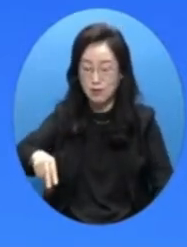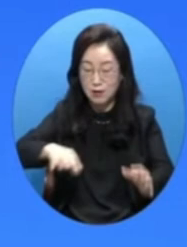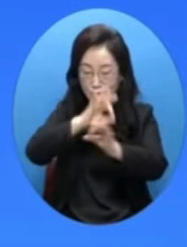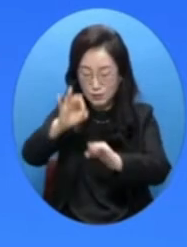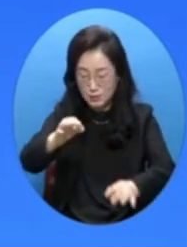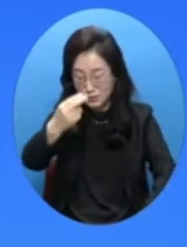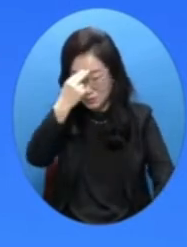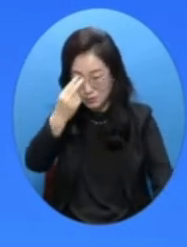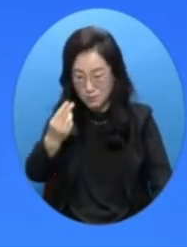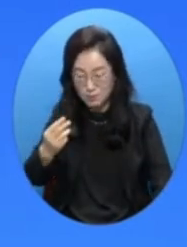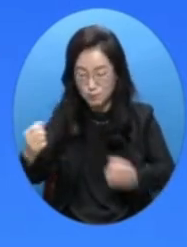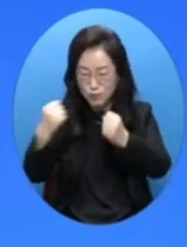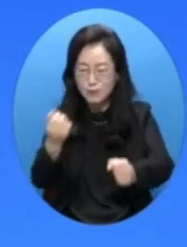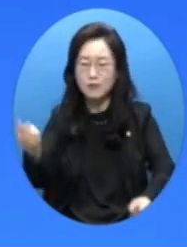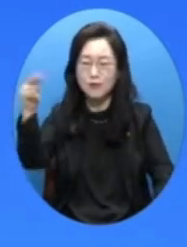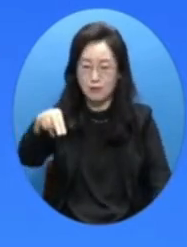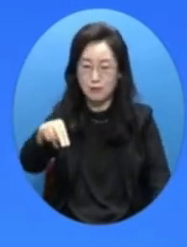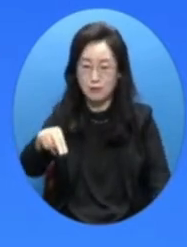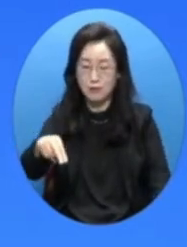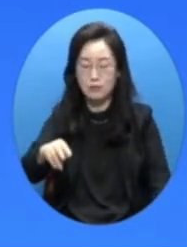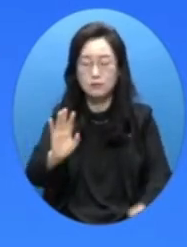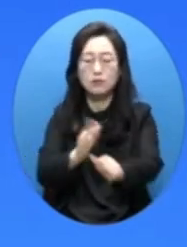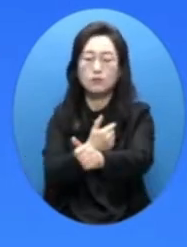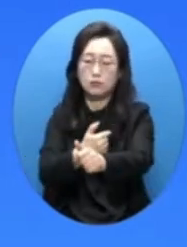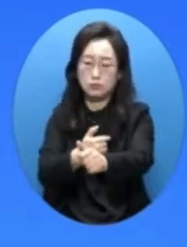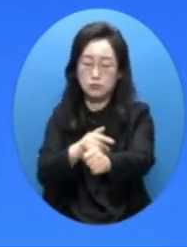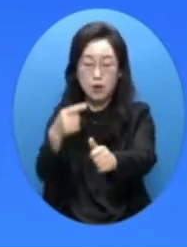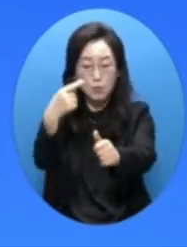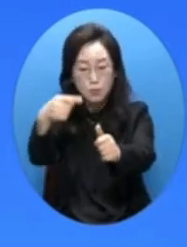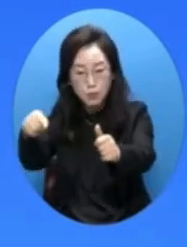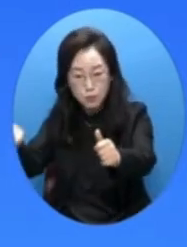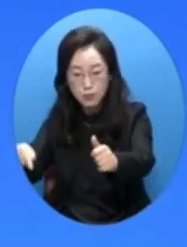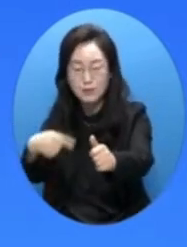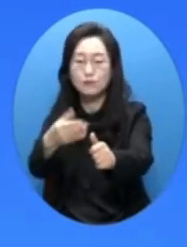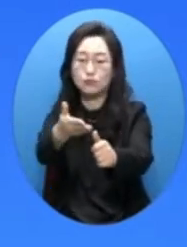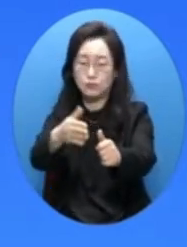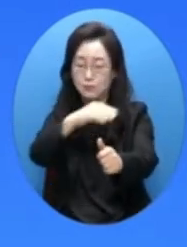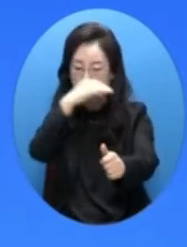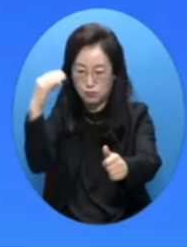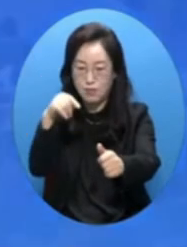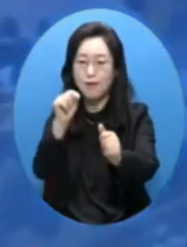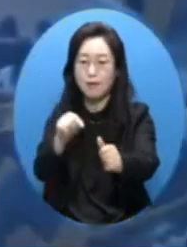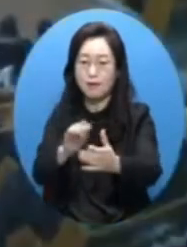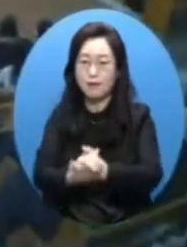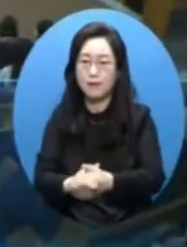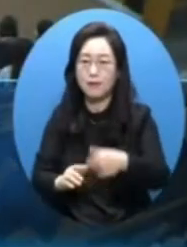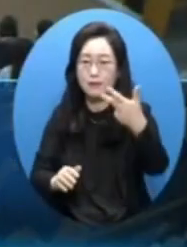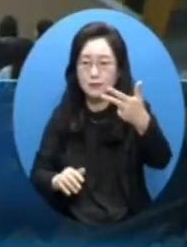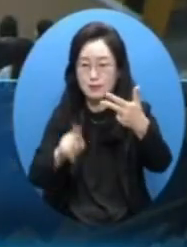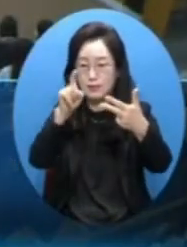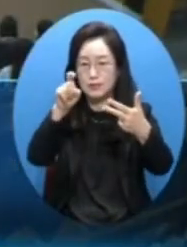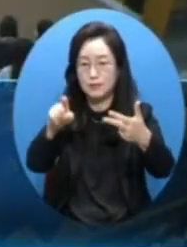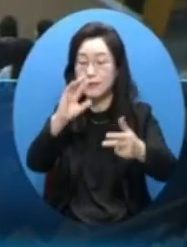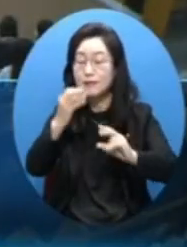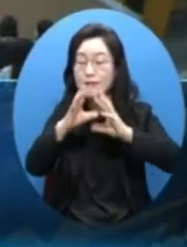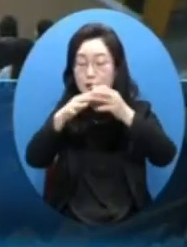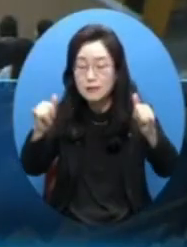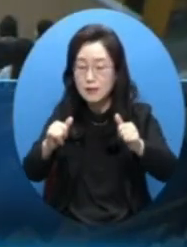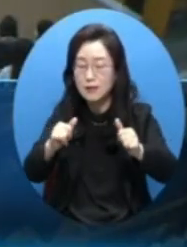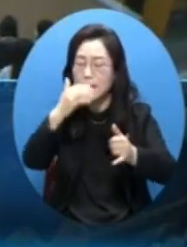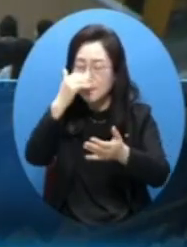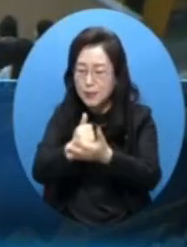그리고 그들의 잘못을 지적하시고 잘못을 바로잡을 것을 말씀하십니다 7장 11절입니다 이스라엘이